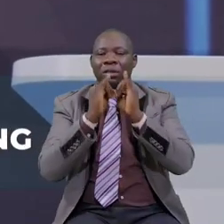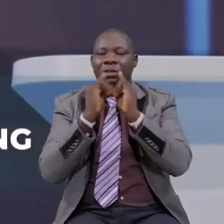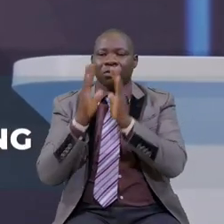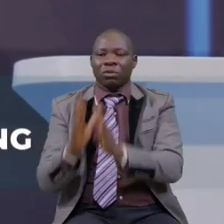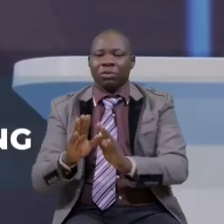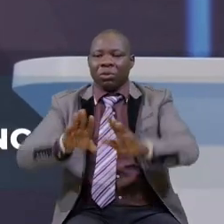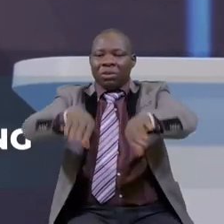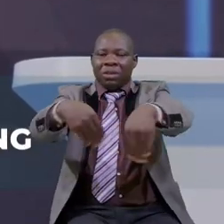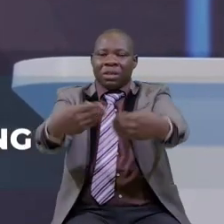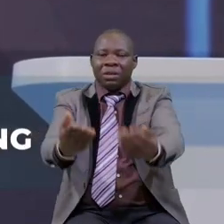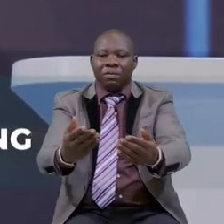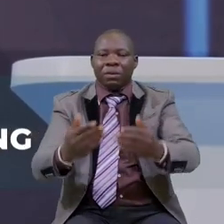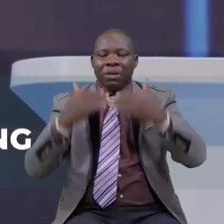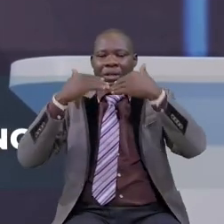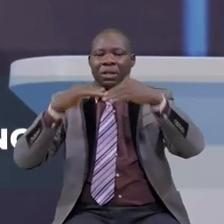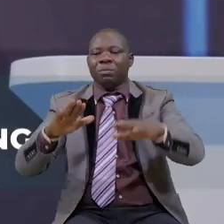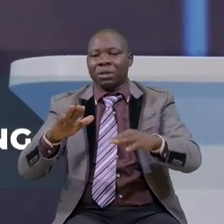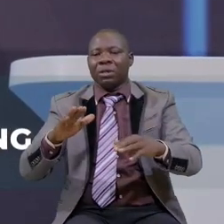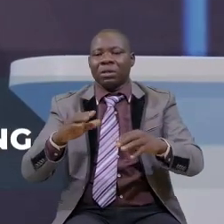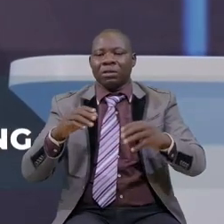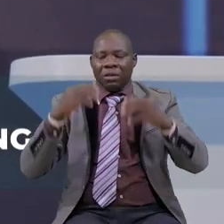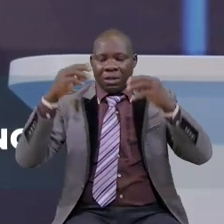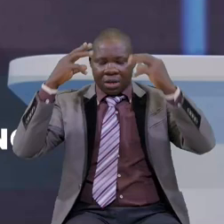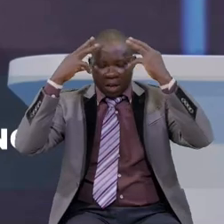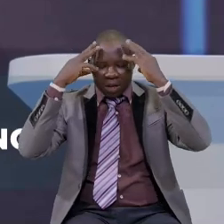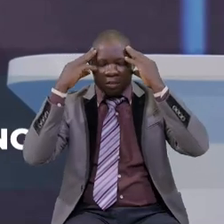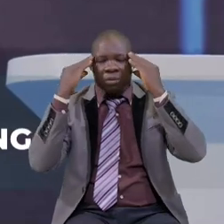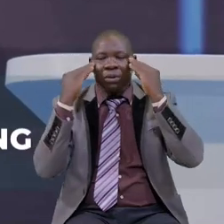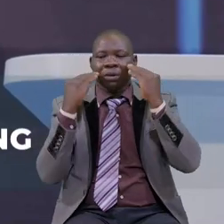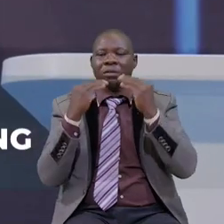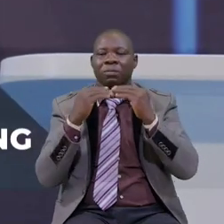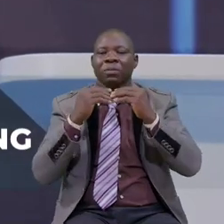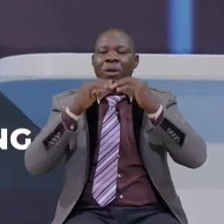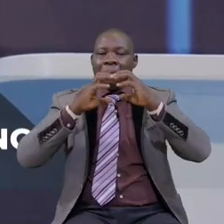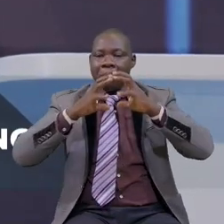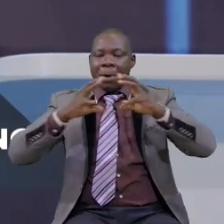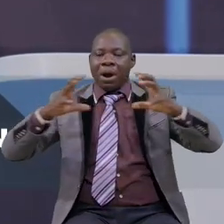accorde des expériences illimitées. L'instructeur